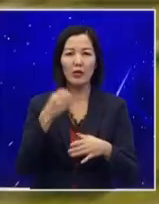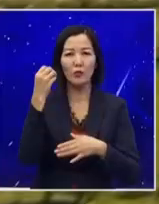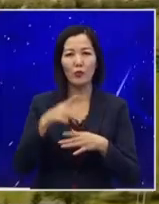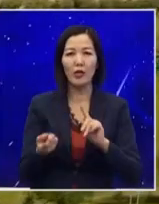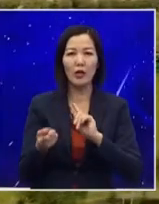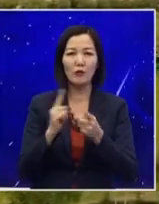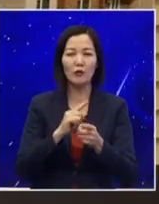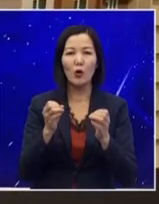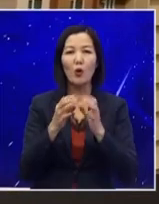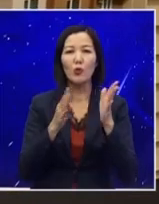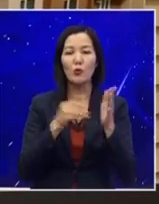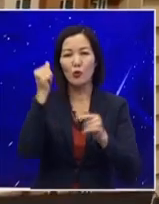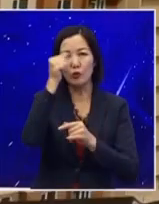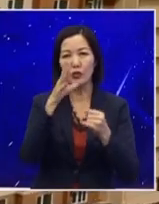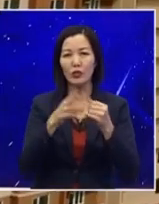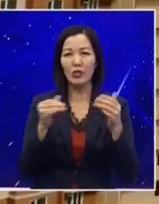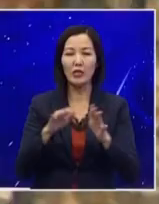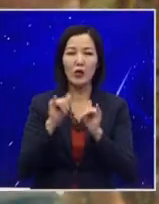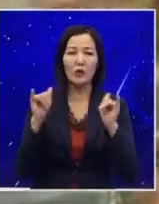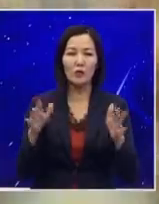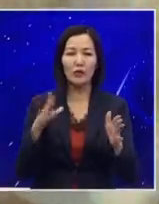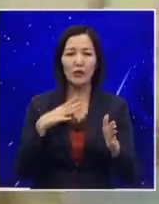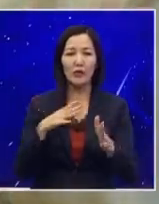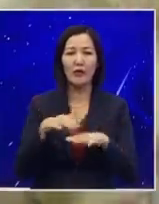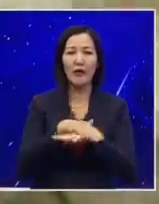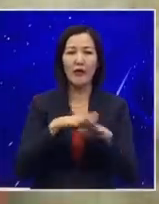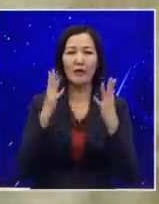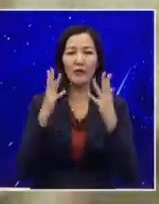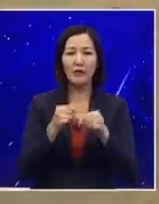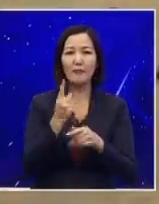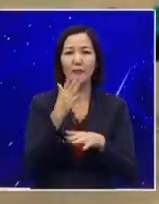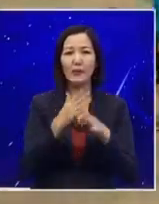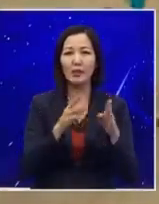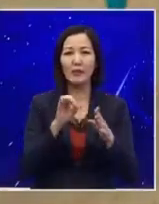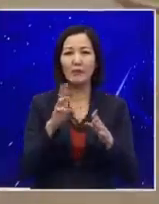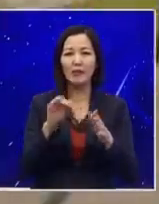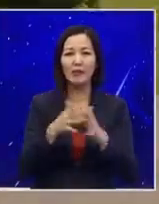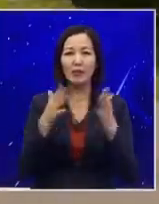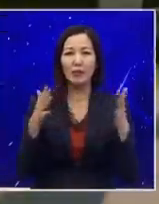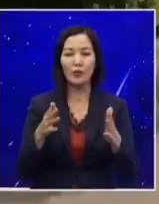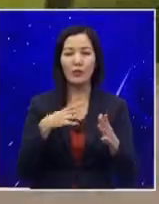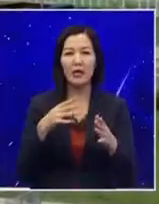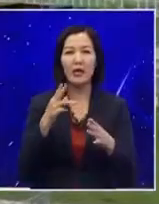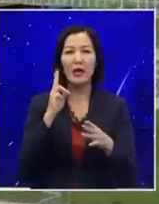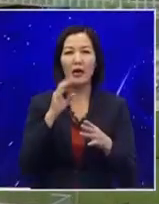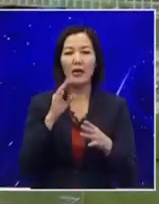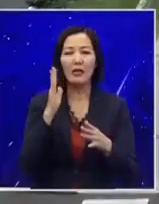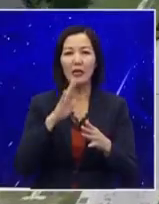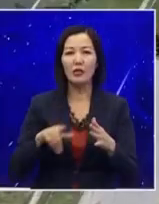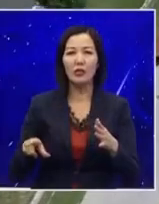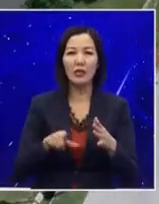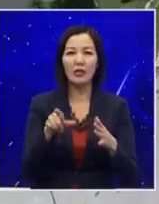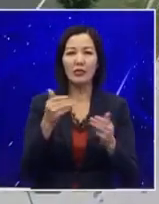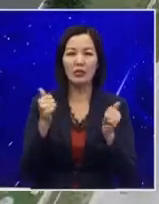19 жылдың ішінде аумағы өсіп, іргесі кеңіді. Халықтың саны 1,5 есеге өсті. Қараталды жағалай қоныстанған шаһарда